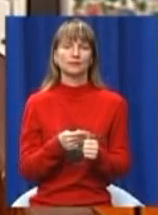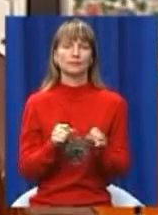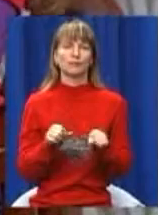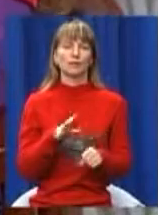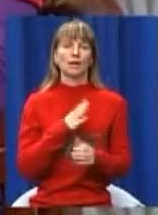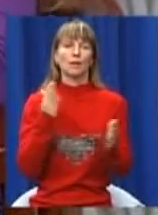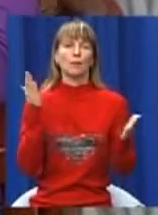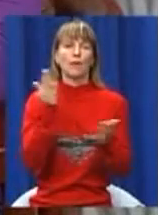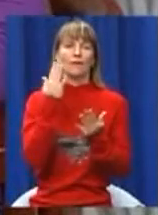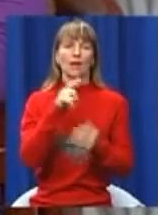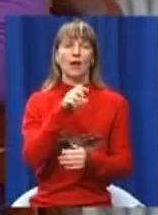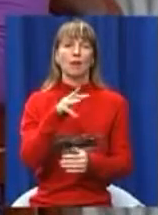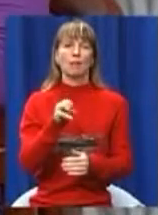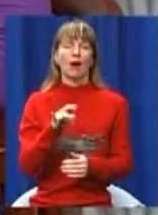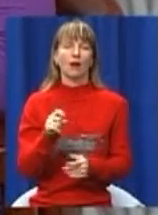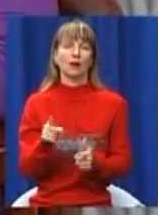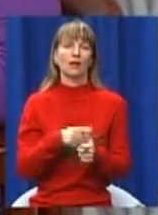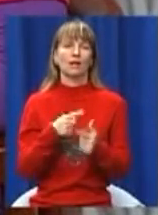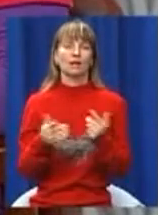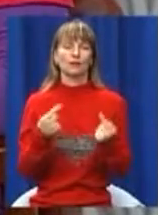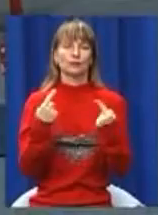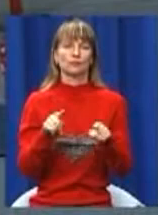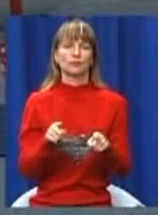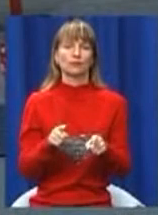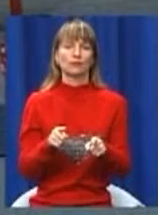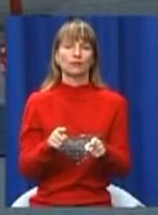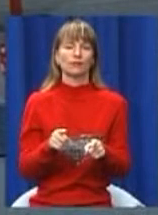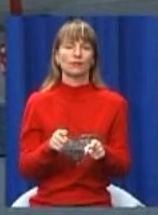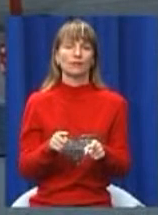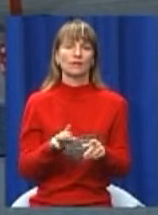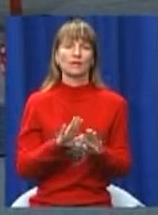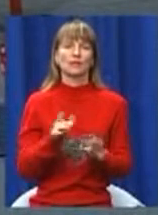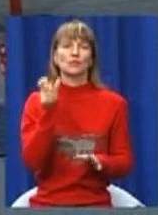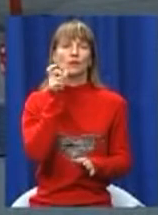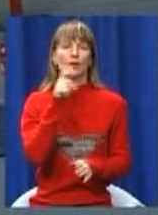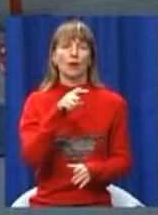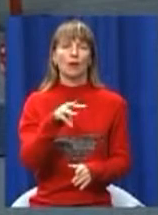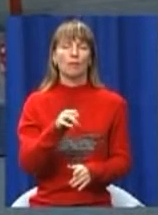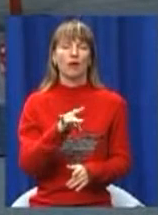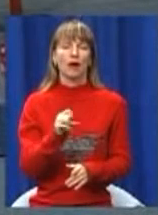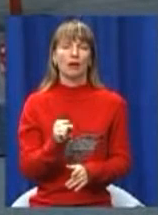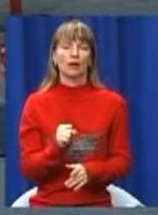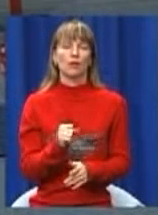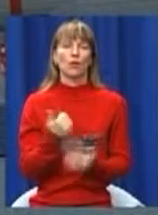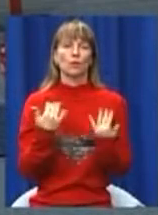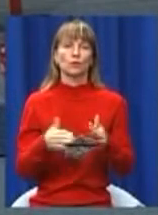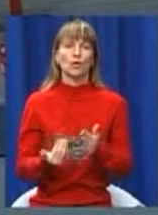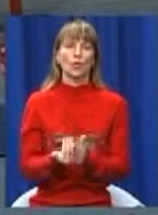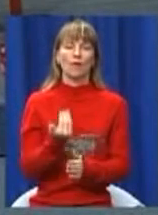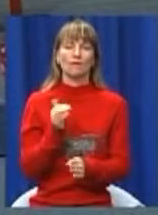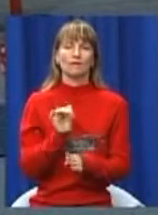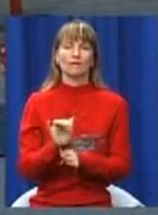Можливо, якась повітряна хмара там, або ще якось так, солодка хмара? Ні, цукрова хмара. О, ось уже новий в нас